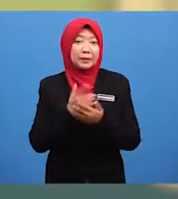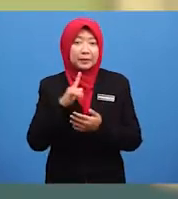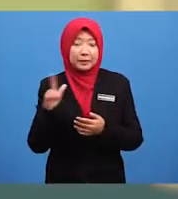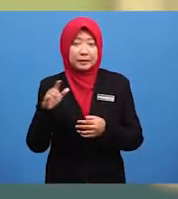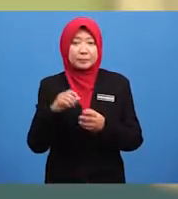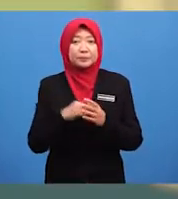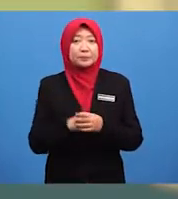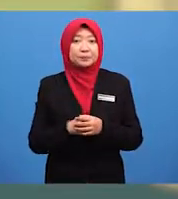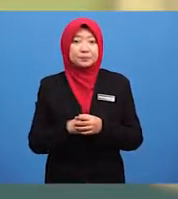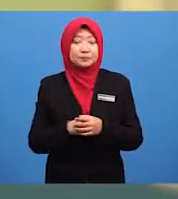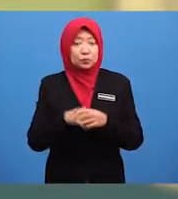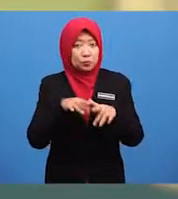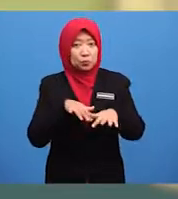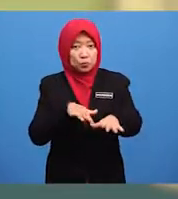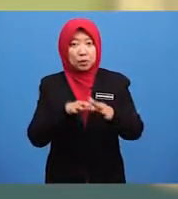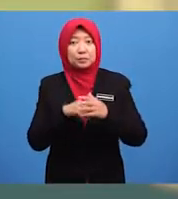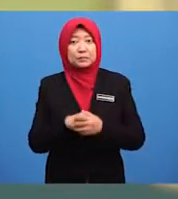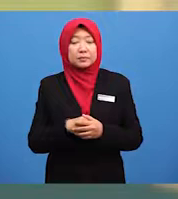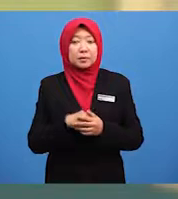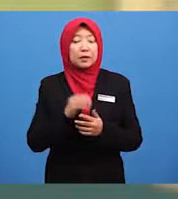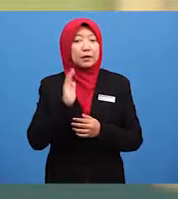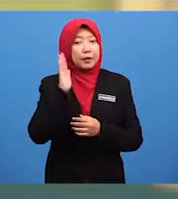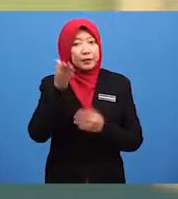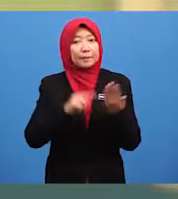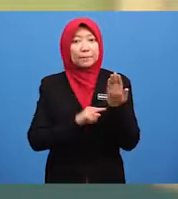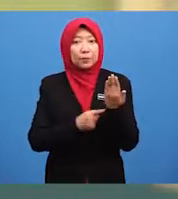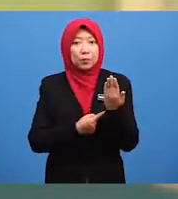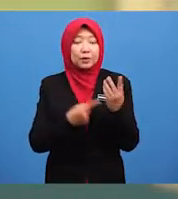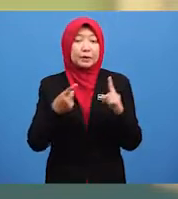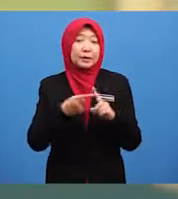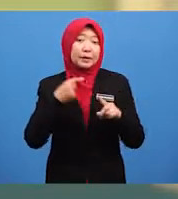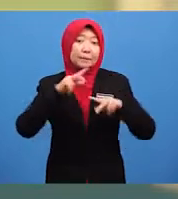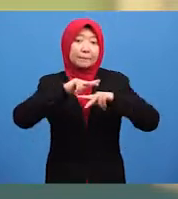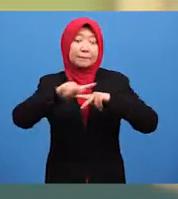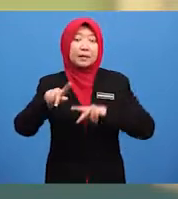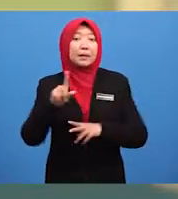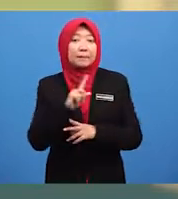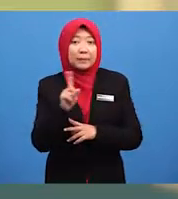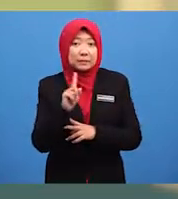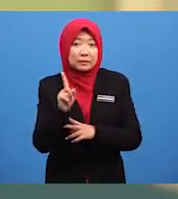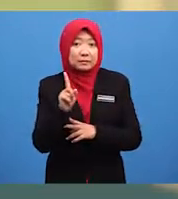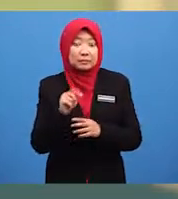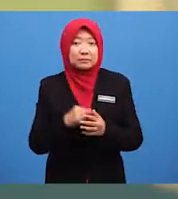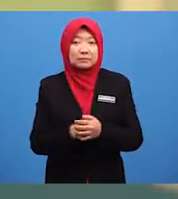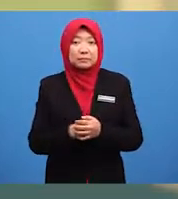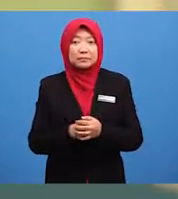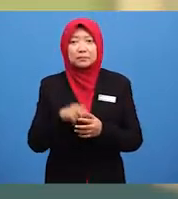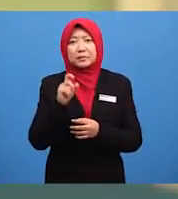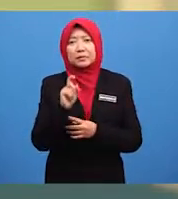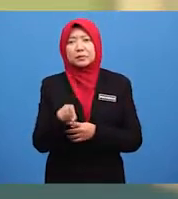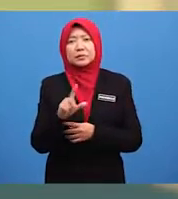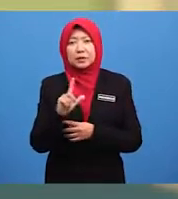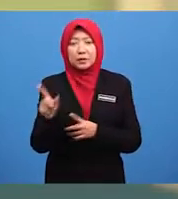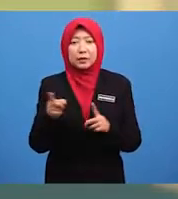amnya sebatang sungai yang mengalir akan bermula dari peringkat mana? Ya, tentulah